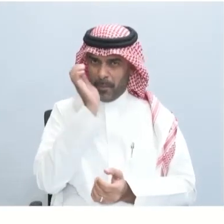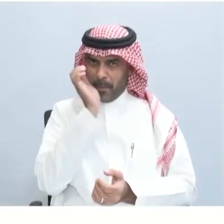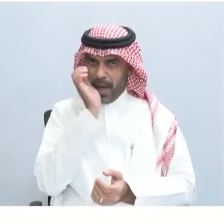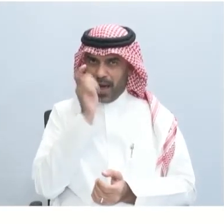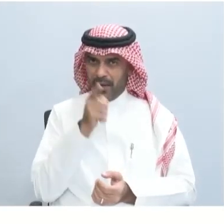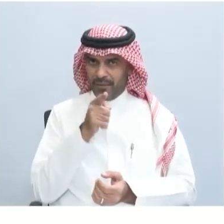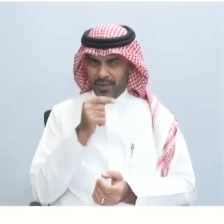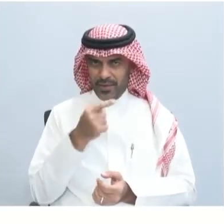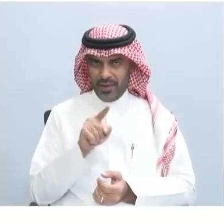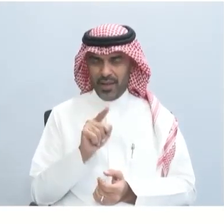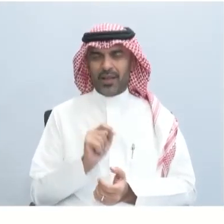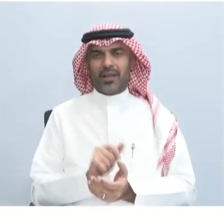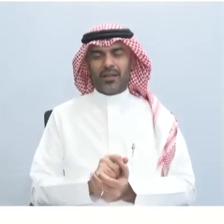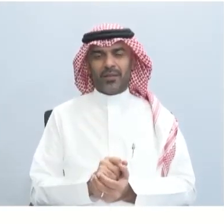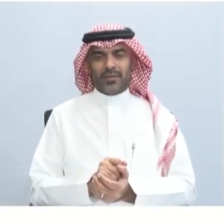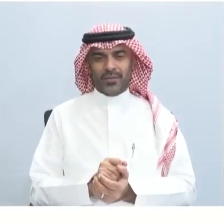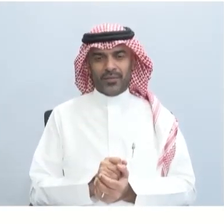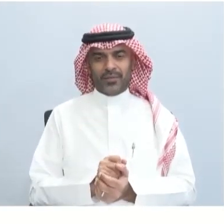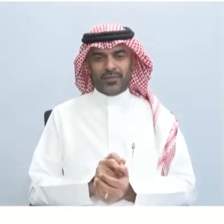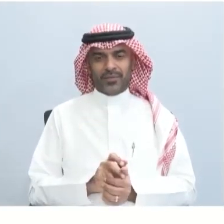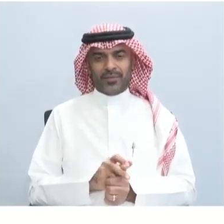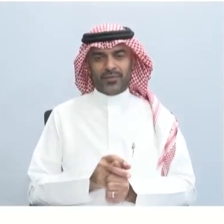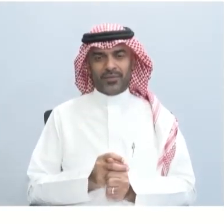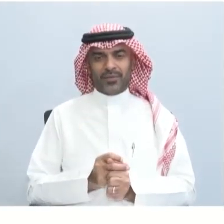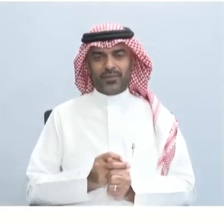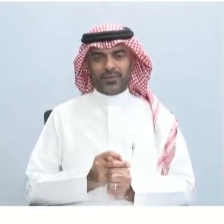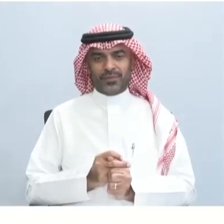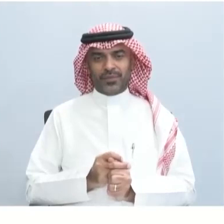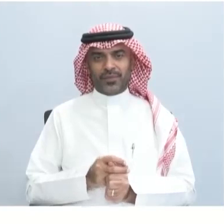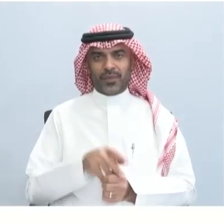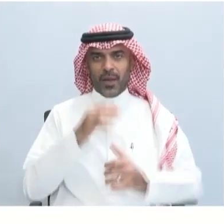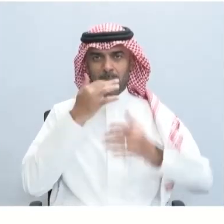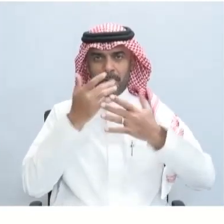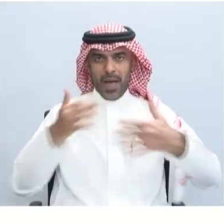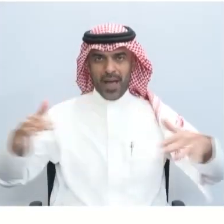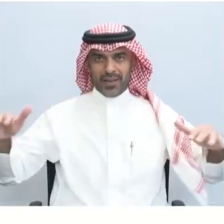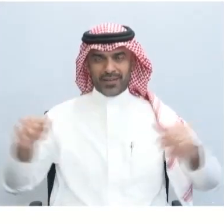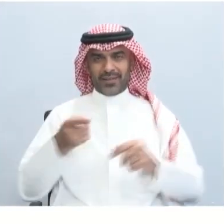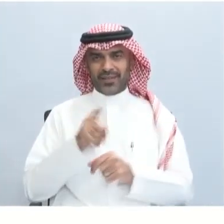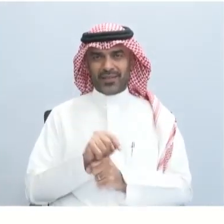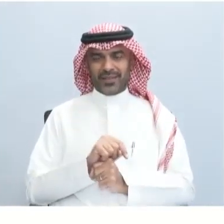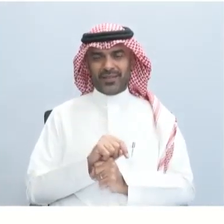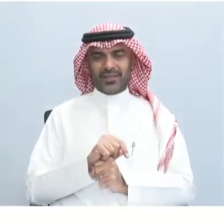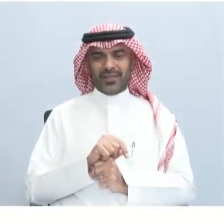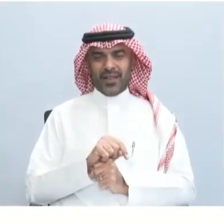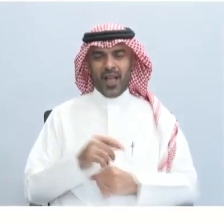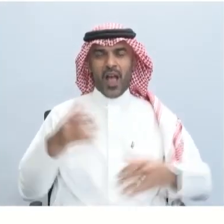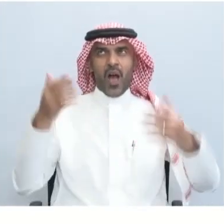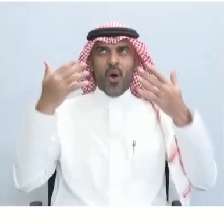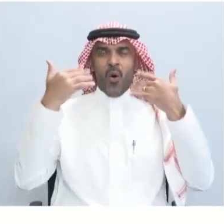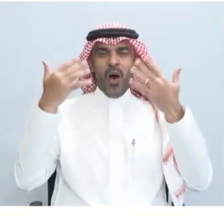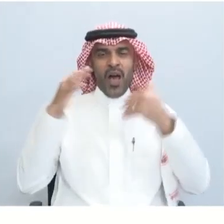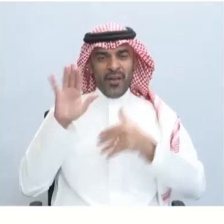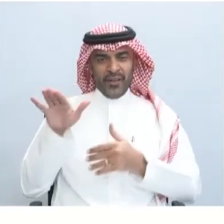احسنتم اذا اشياء غير حيه البحر كذلك هواء